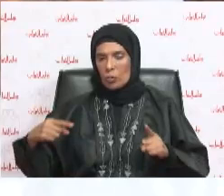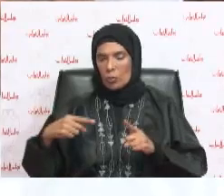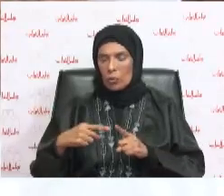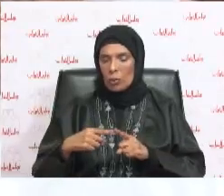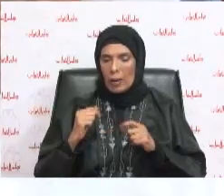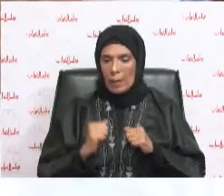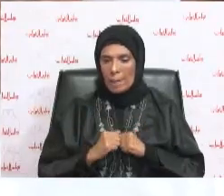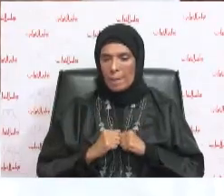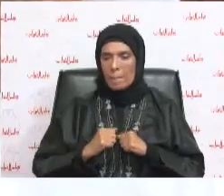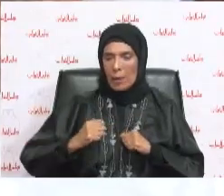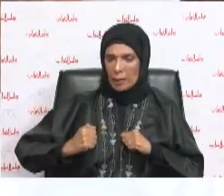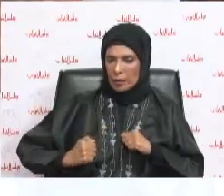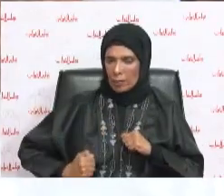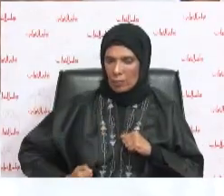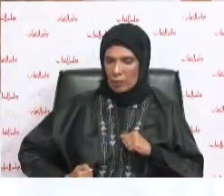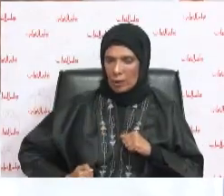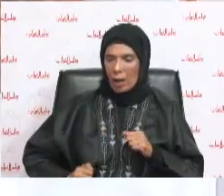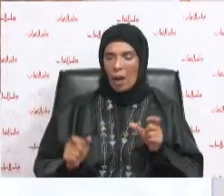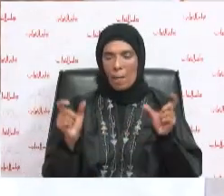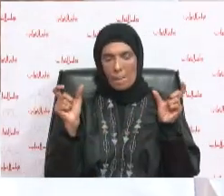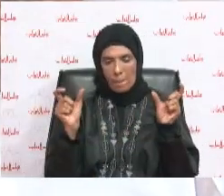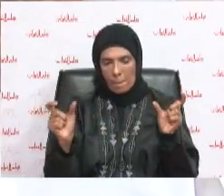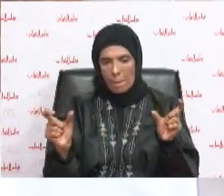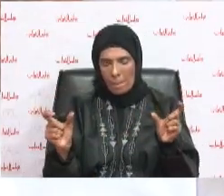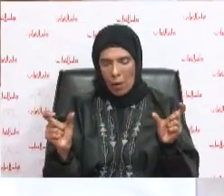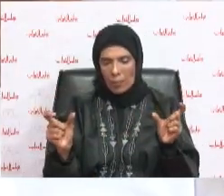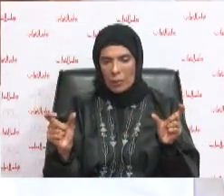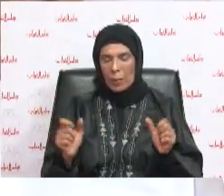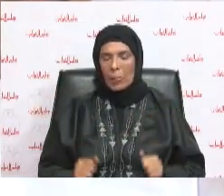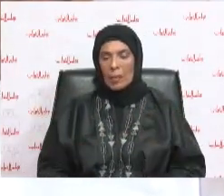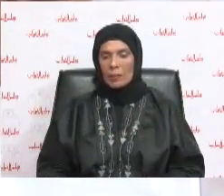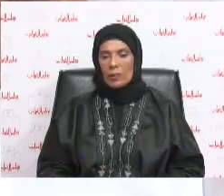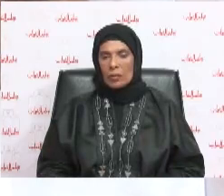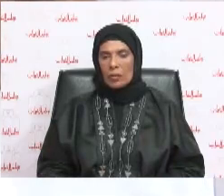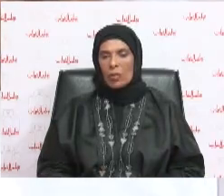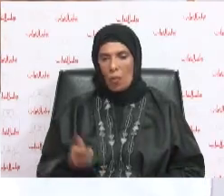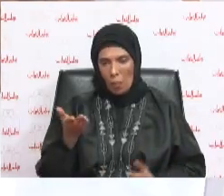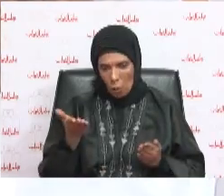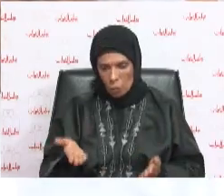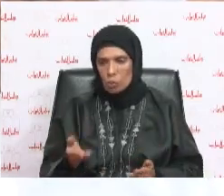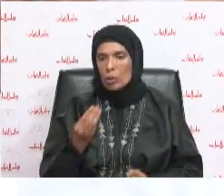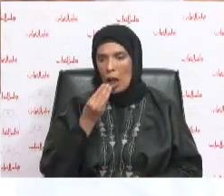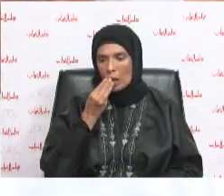جعل مملكة البحرين آمنة من حيث توافر السلع الغذائية